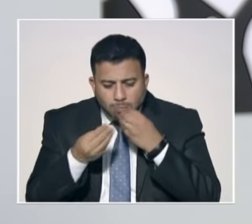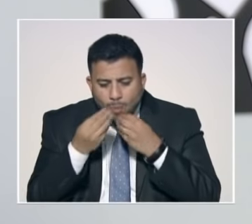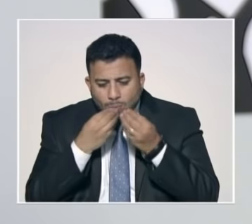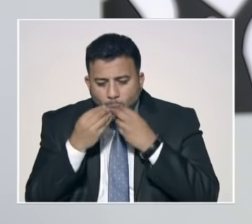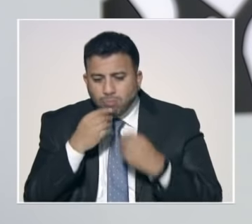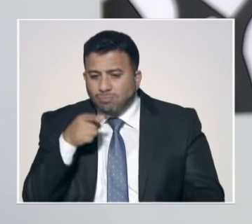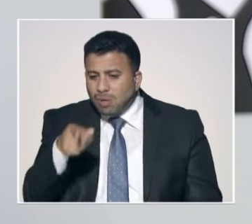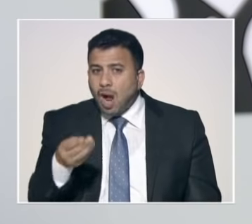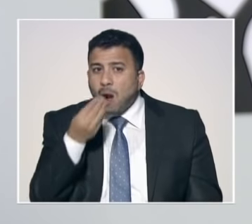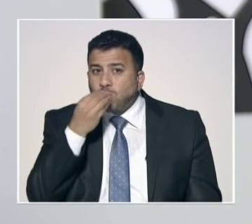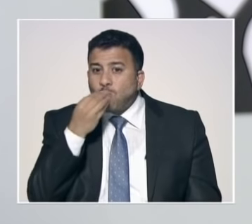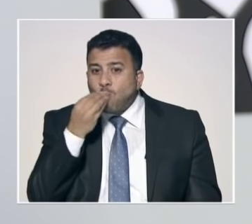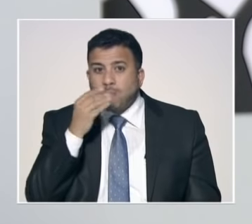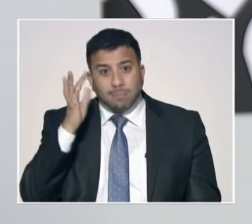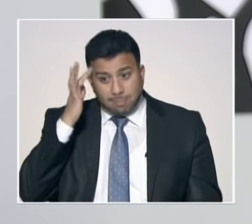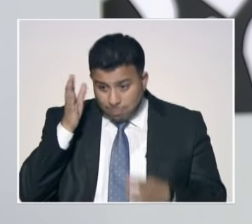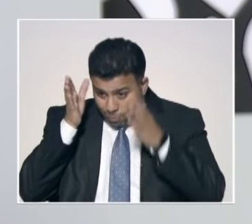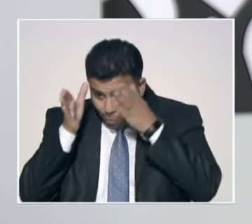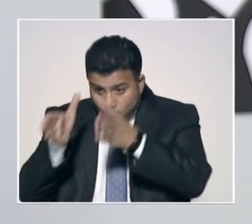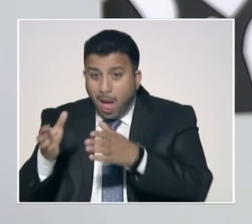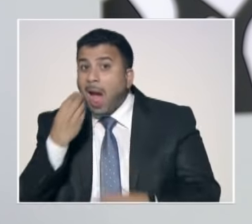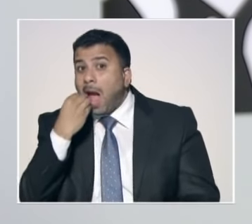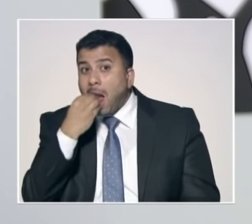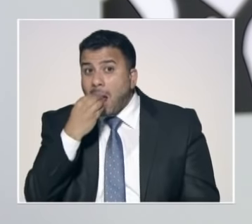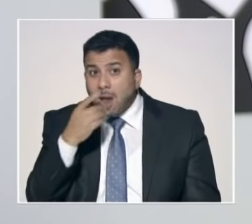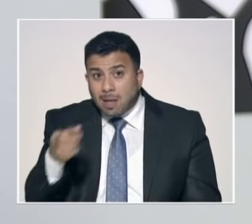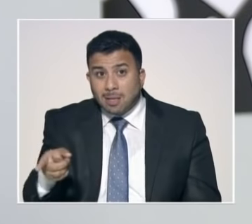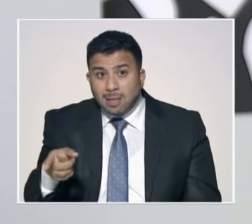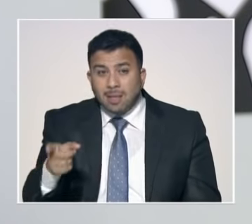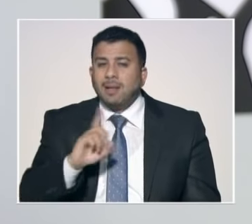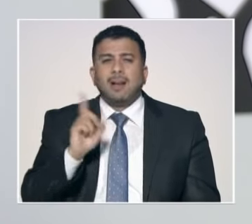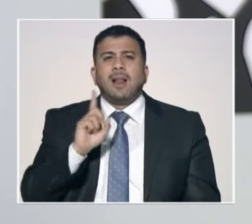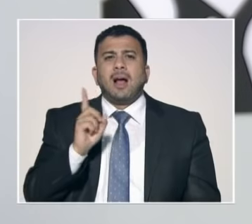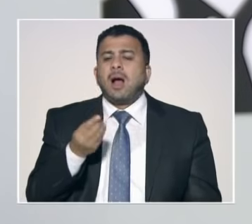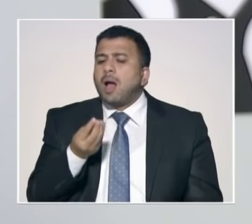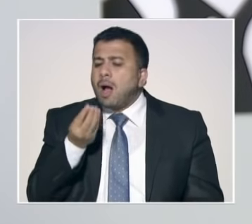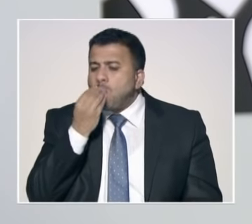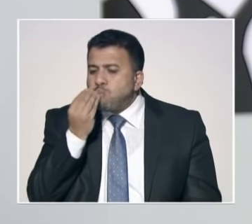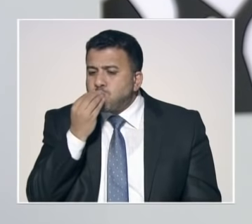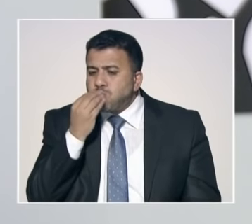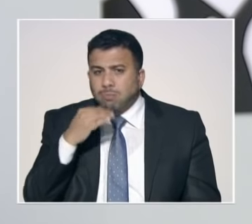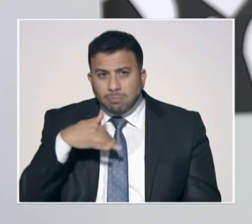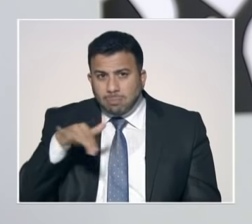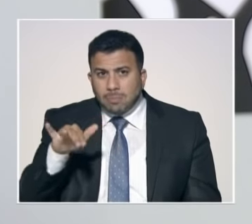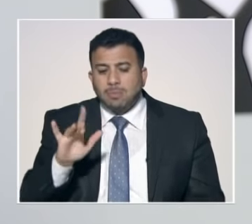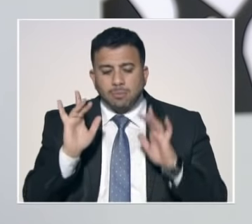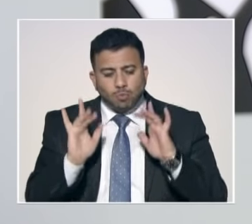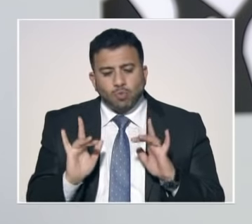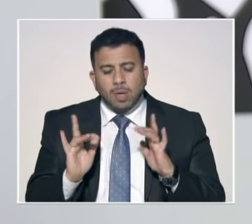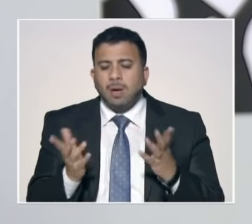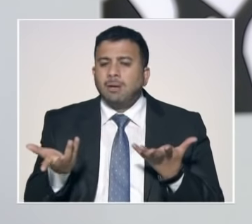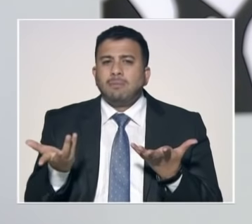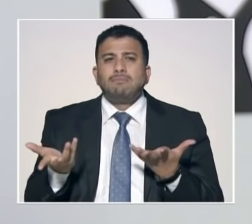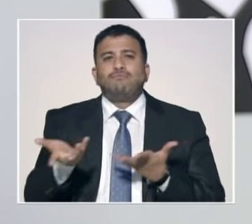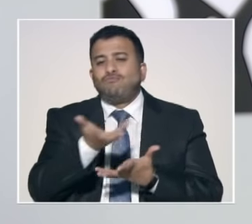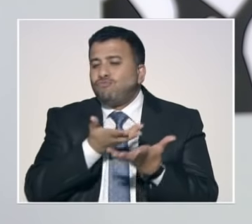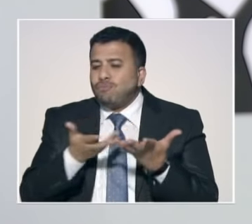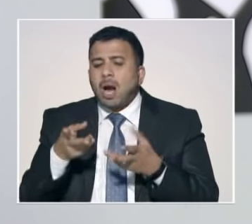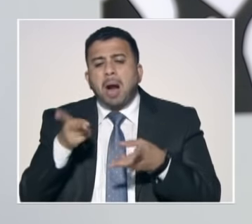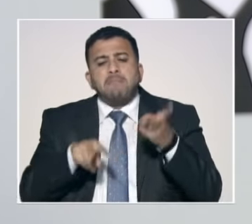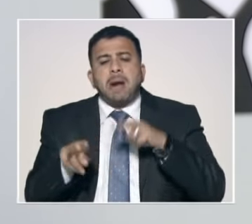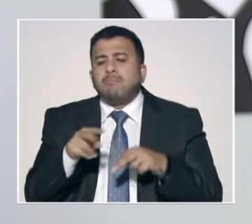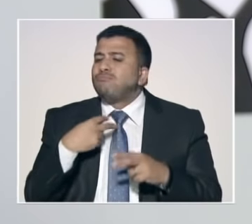هذا، تروحون لأجل الأكل ما يصلح. أما تقول لا إحنا فترة الأكل نذهب حتى بس فقط نصل الرحم